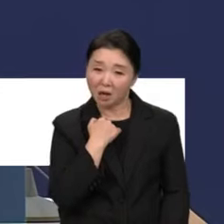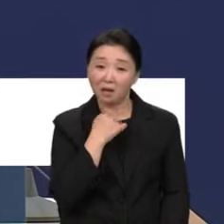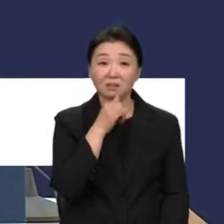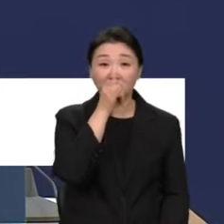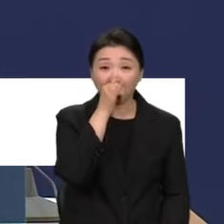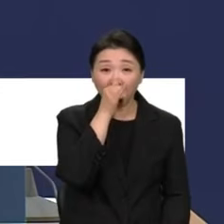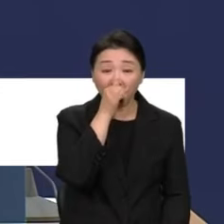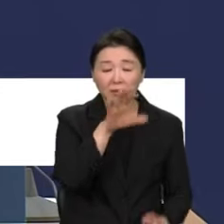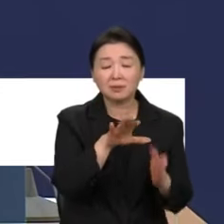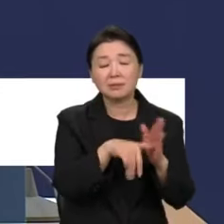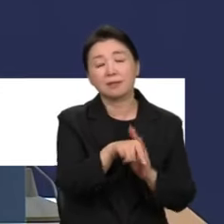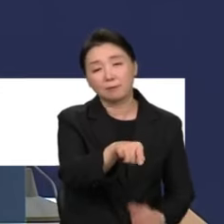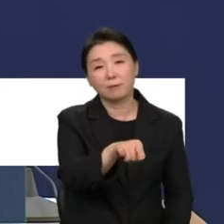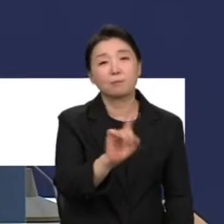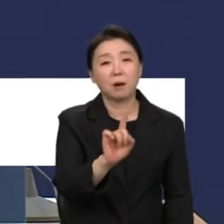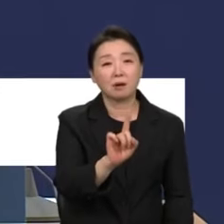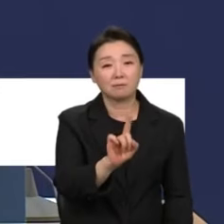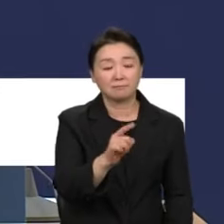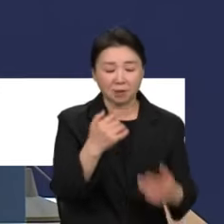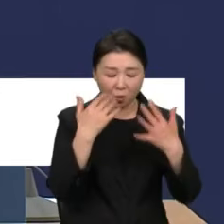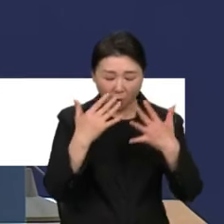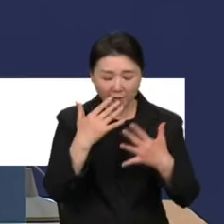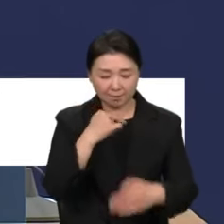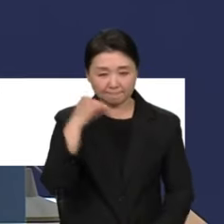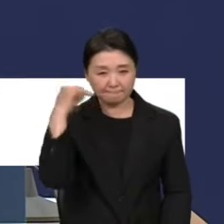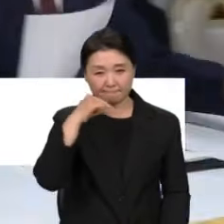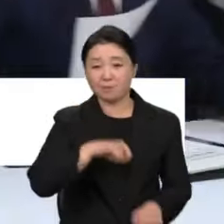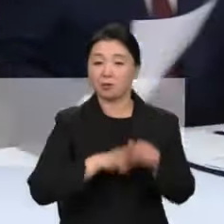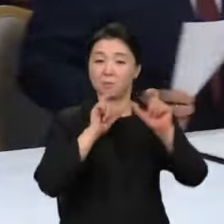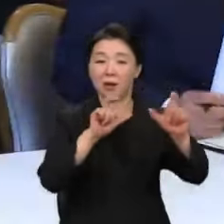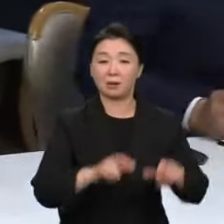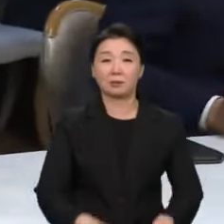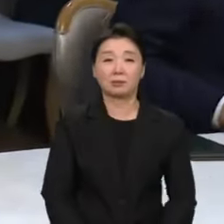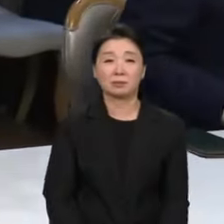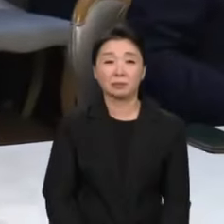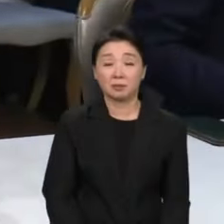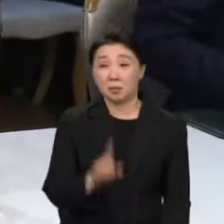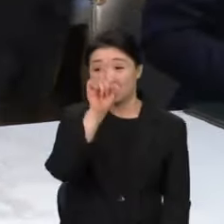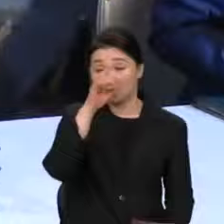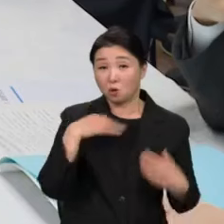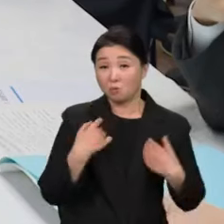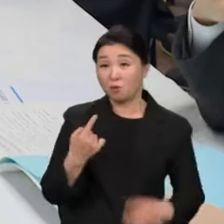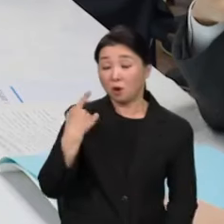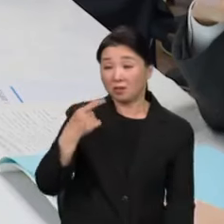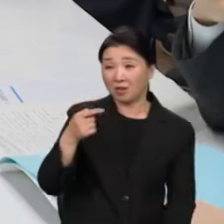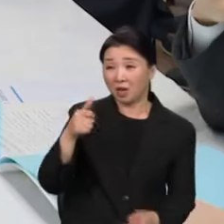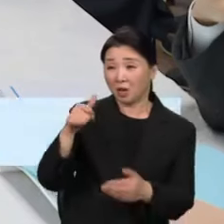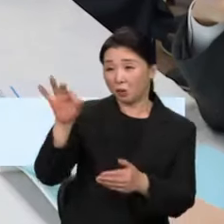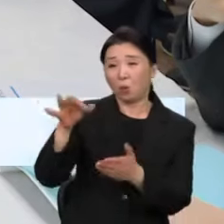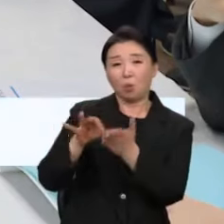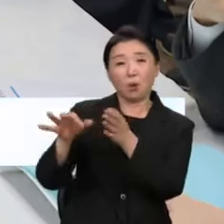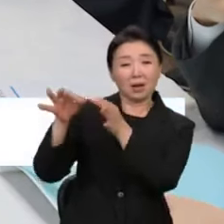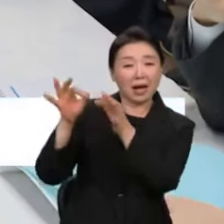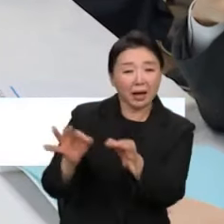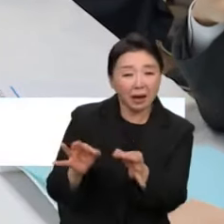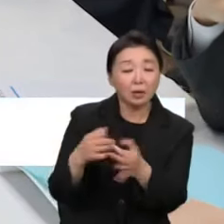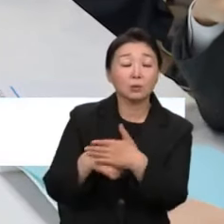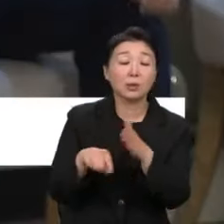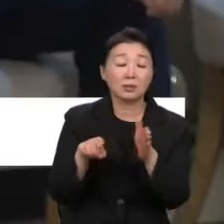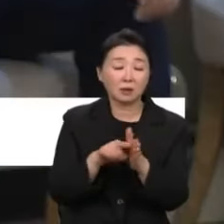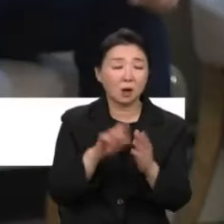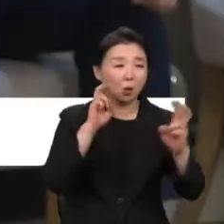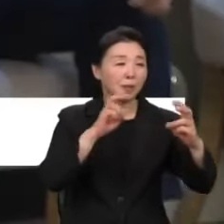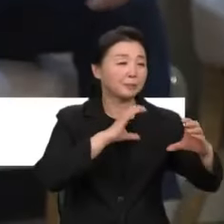있다면 이에 대해서는 엄정하게 대응하겠습니다 정부도 어제 원가 하락이 반영되도록 업계와